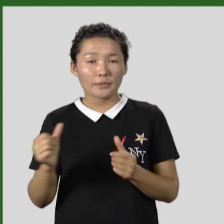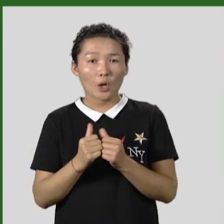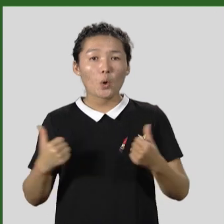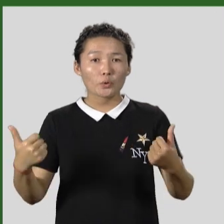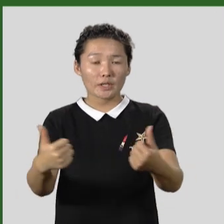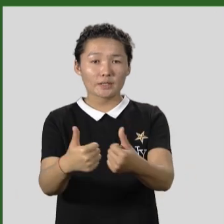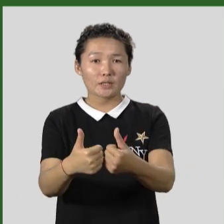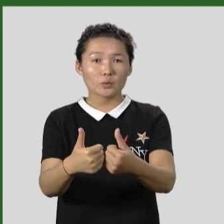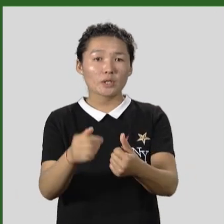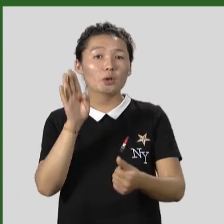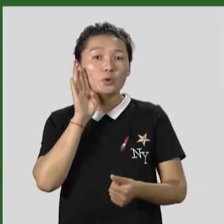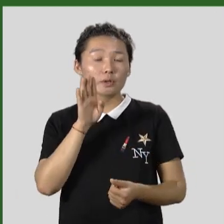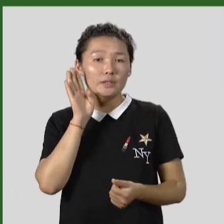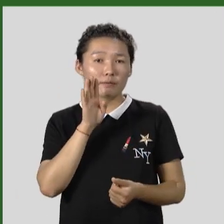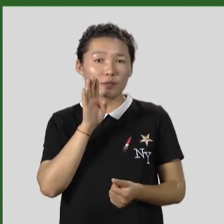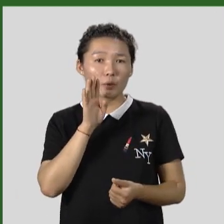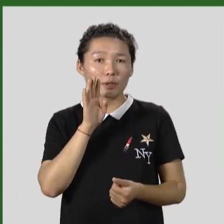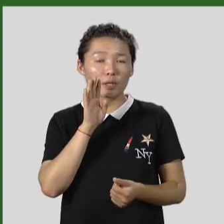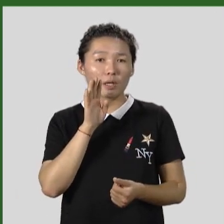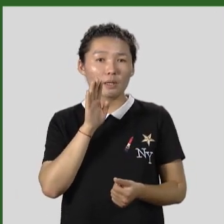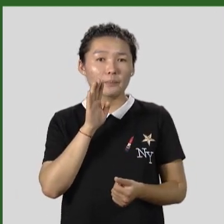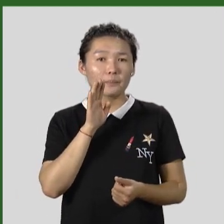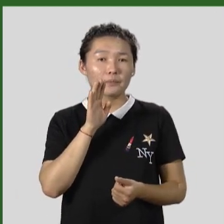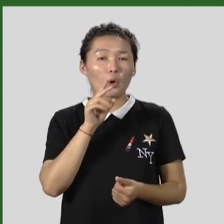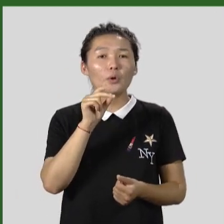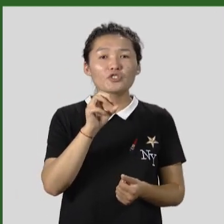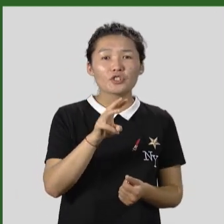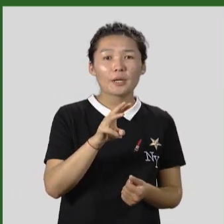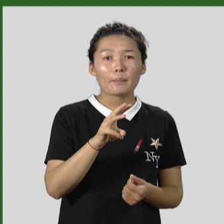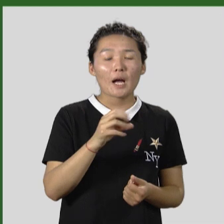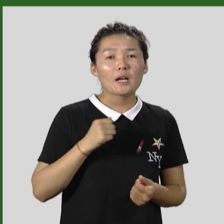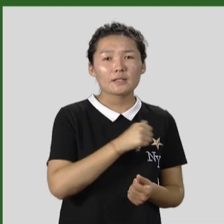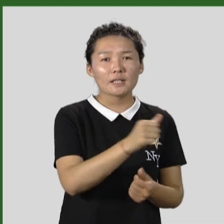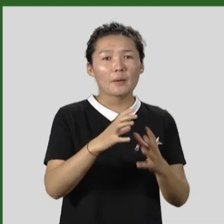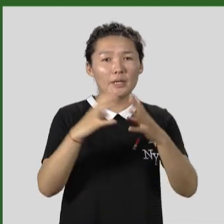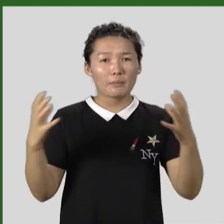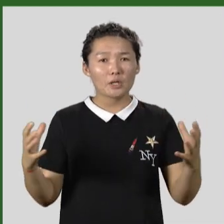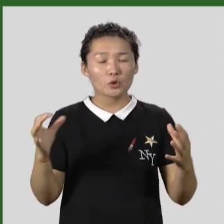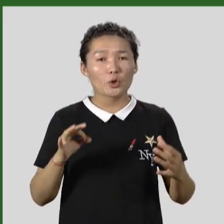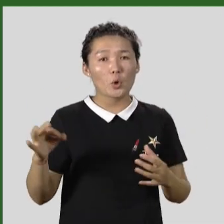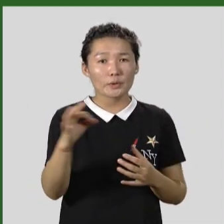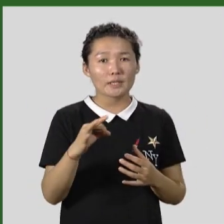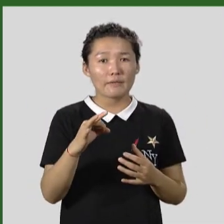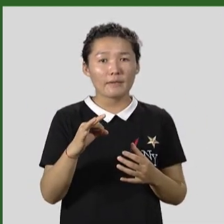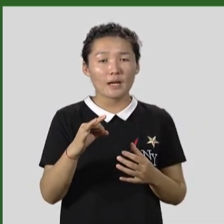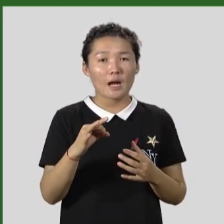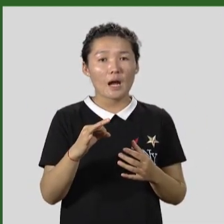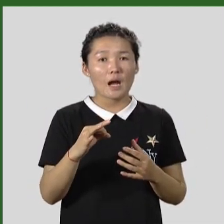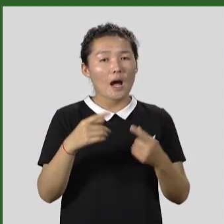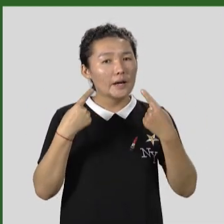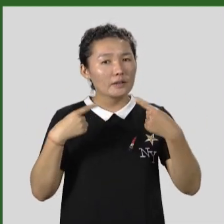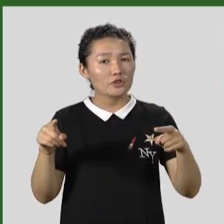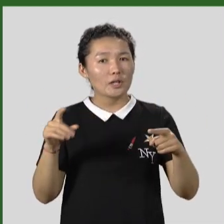водой, то чем самый большой остров планеты Гренландия отличается от самого маленького материка